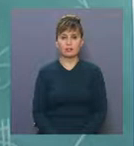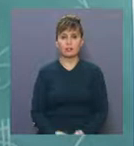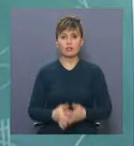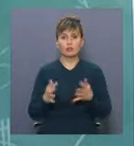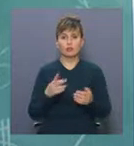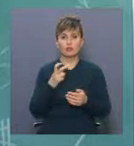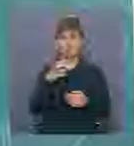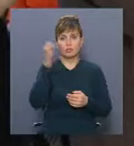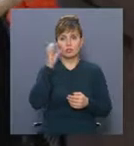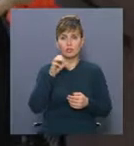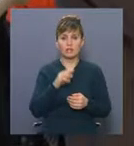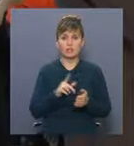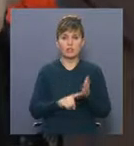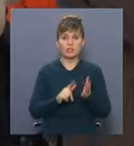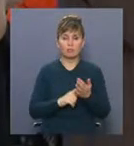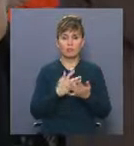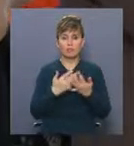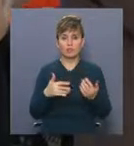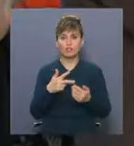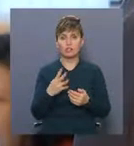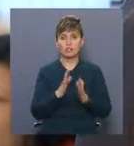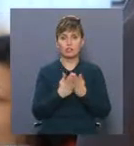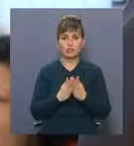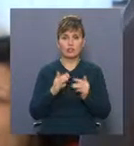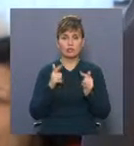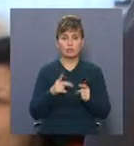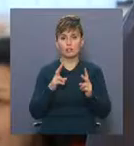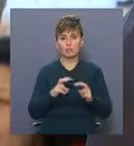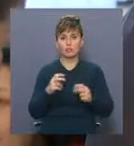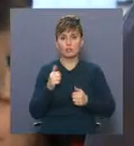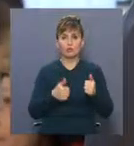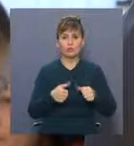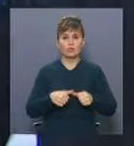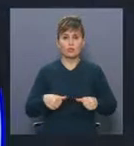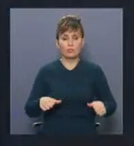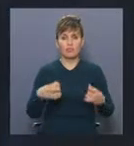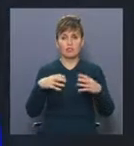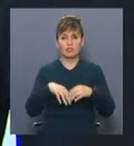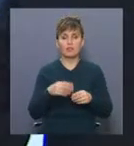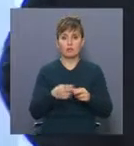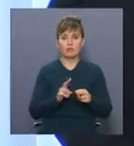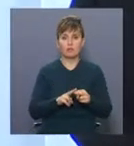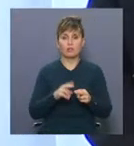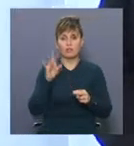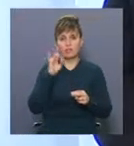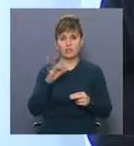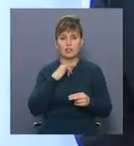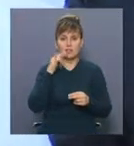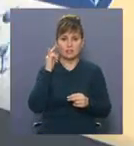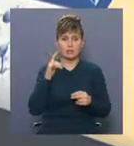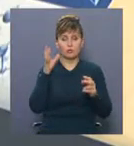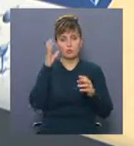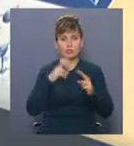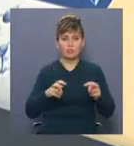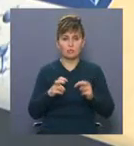Более 200 научных статей, 70 монографий и 34 книги поступило на рассмотрение конкурсной комиссии, в состав которой вошли известные казахстанские ученые и эксперты.